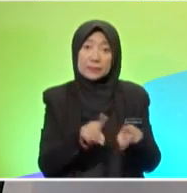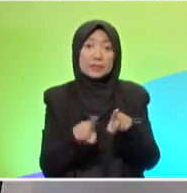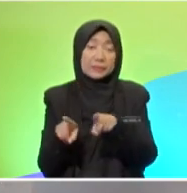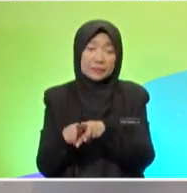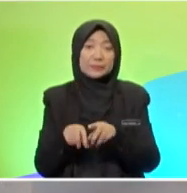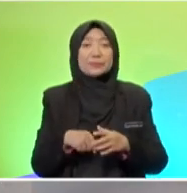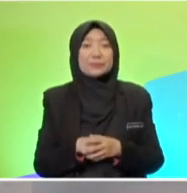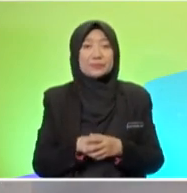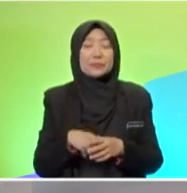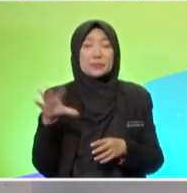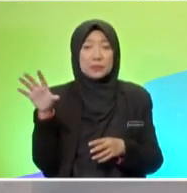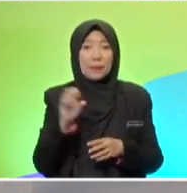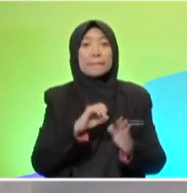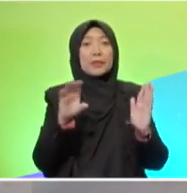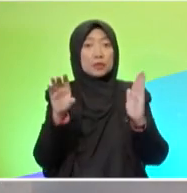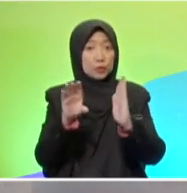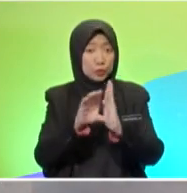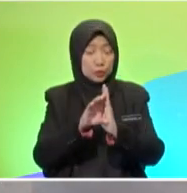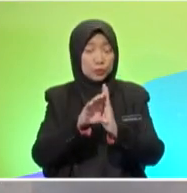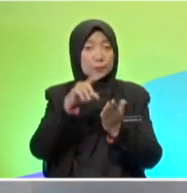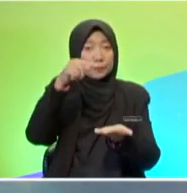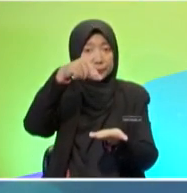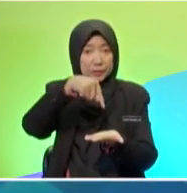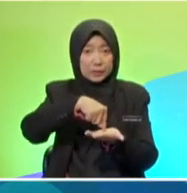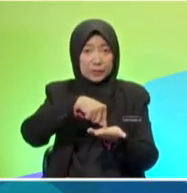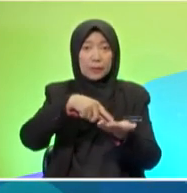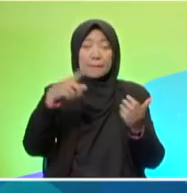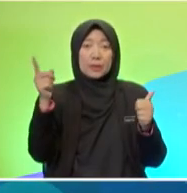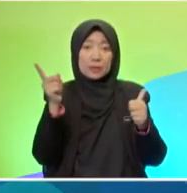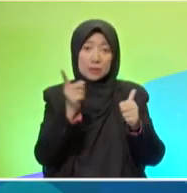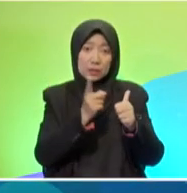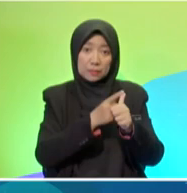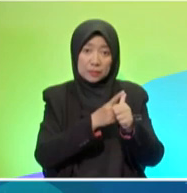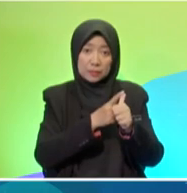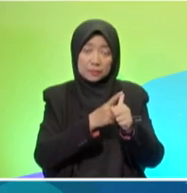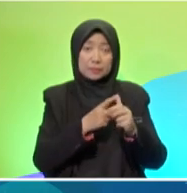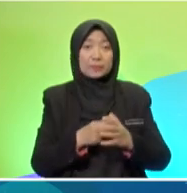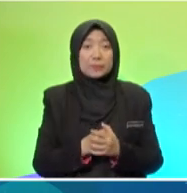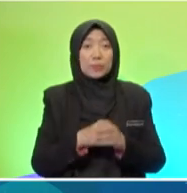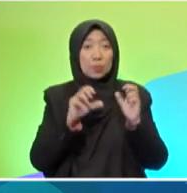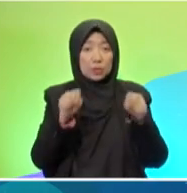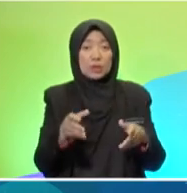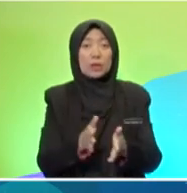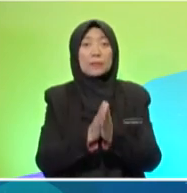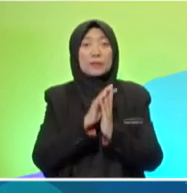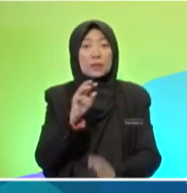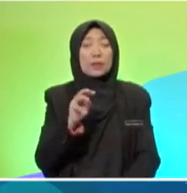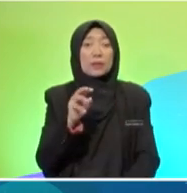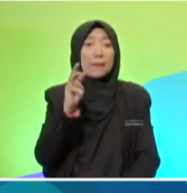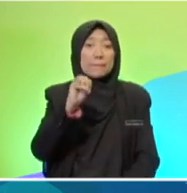kita ambil satu contoh yang pertama situasi yang pertama Oke boleh saya tidak minta Mira untuk bacakan situasi